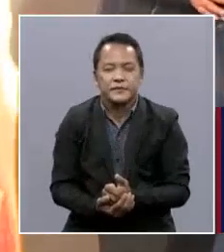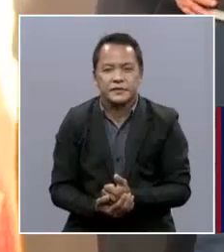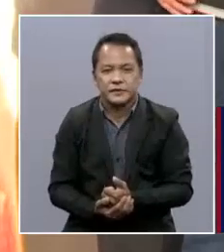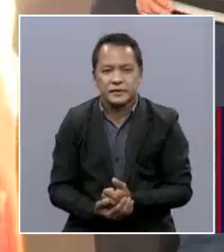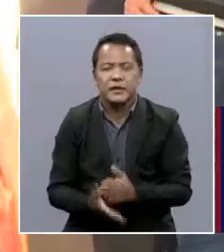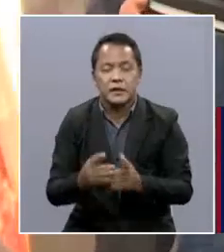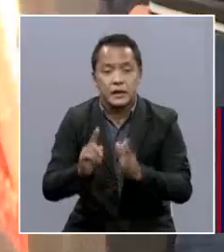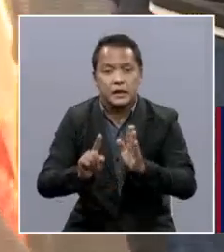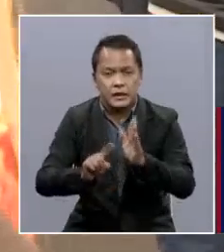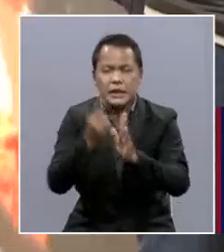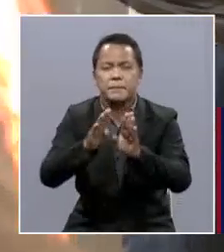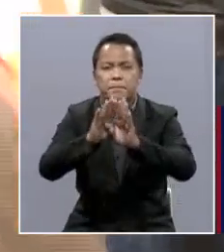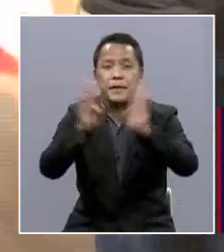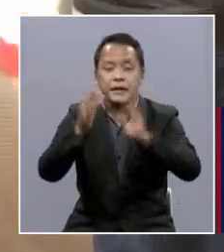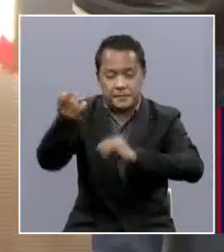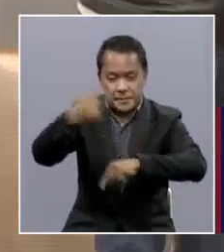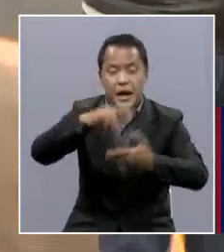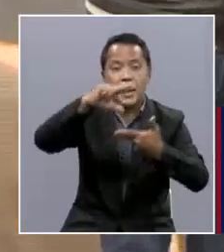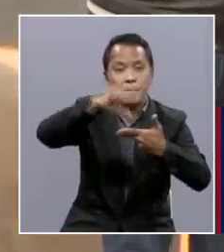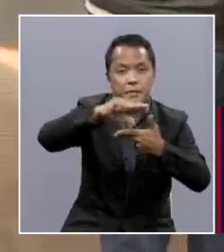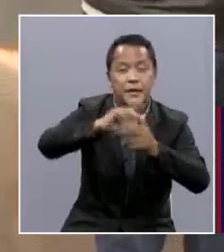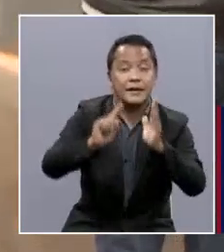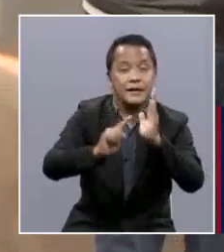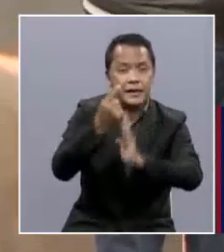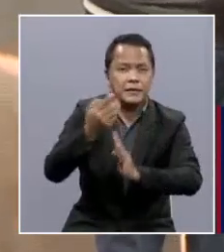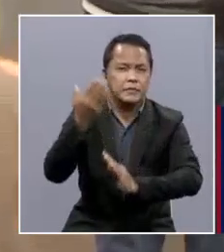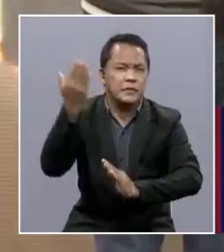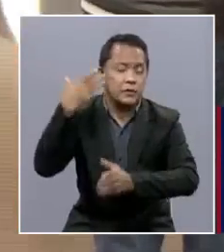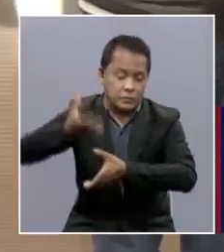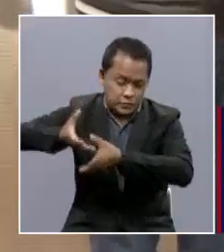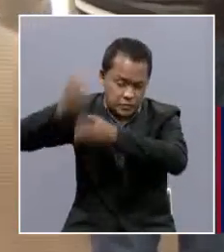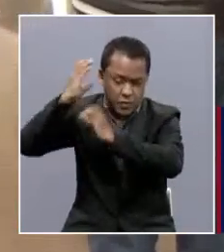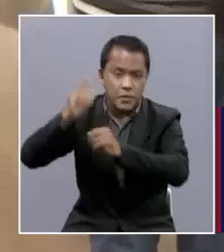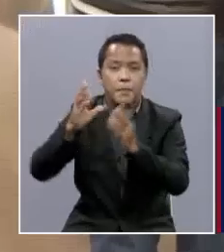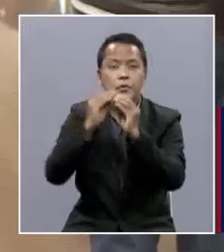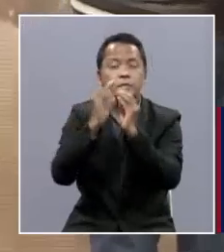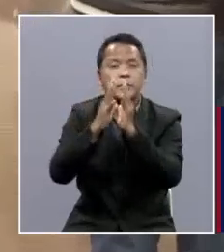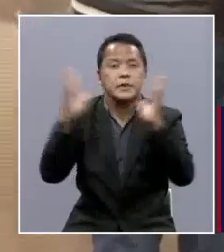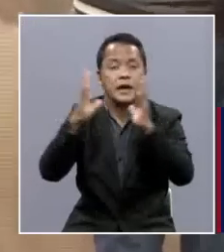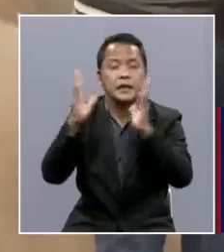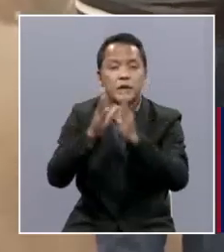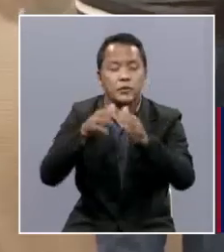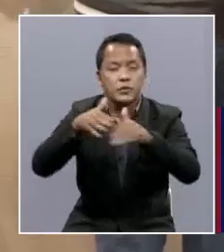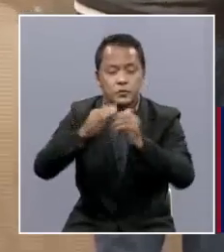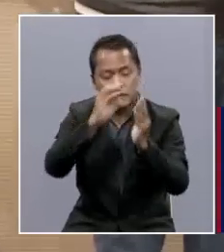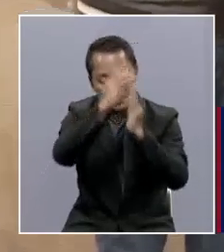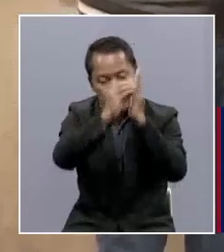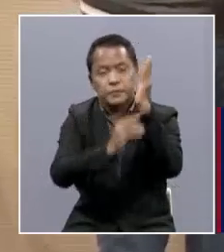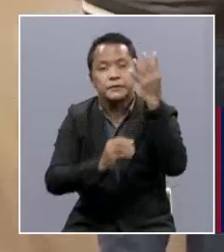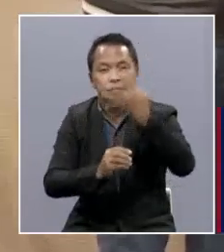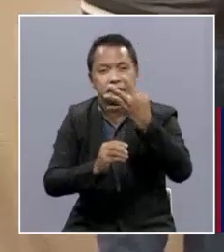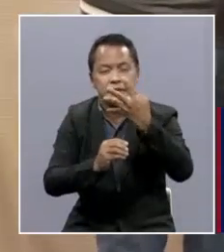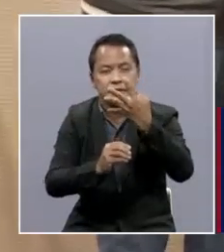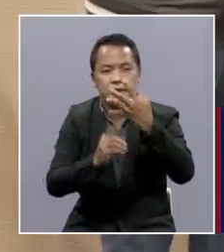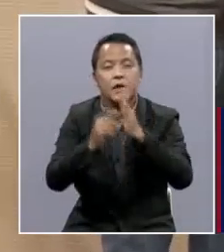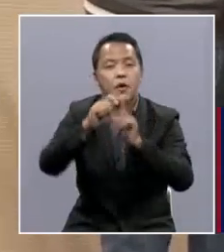เริ่มเปิดตัวว่าจะกลับมาพลังประชารัฐครั้งแรกเนี่ยก็คือย้อนไปตั้งแต่เวทีประชุมใหญ่ของสภาประชาชน 4ภาคที่อำเภอ